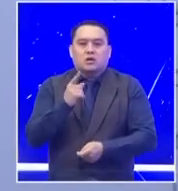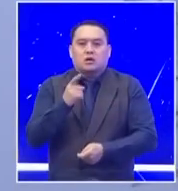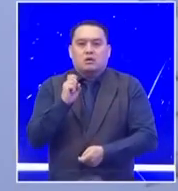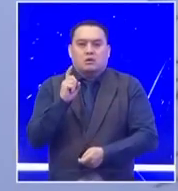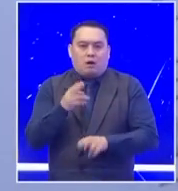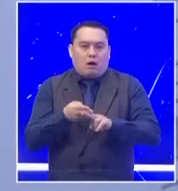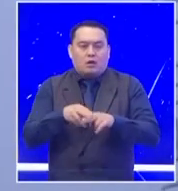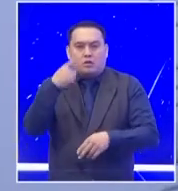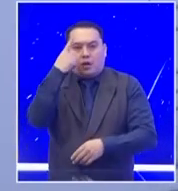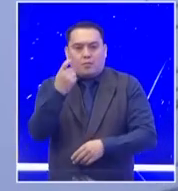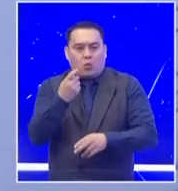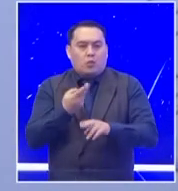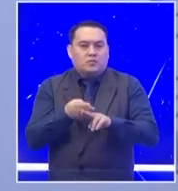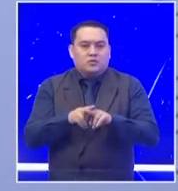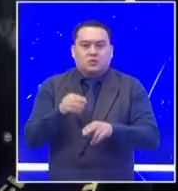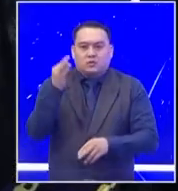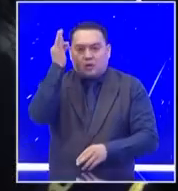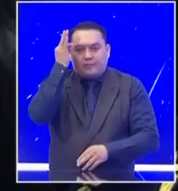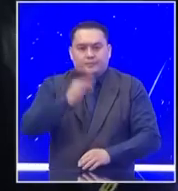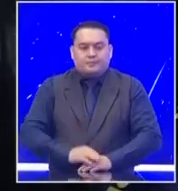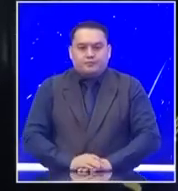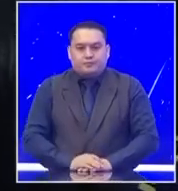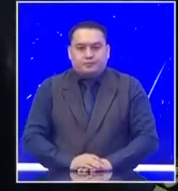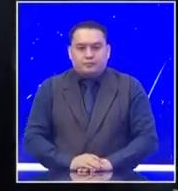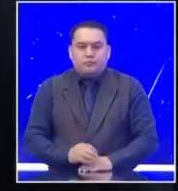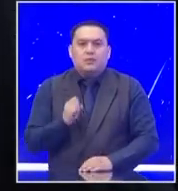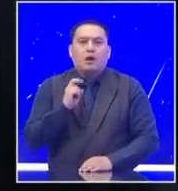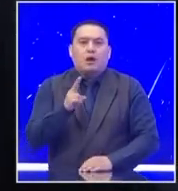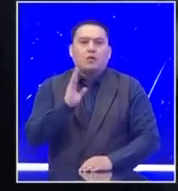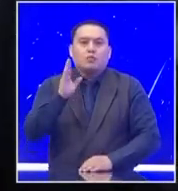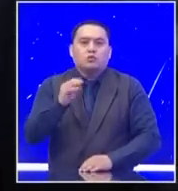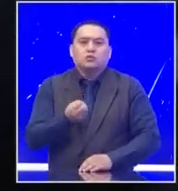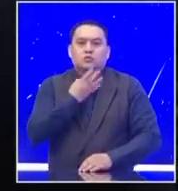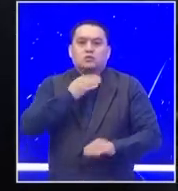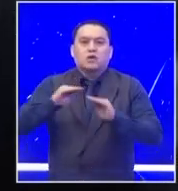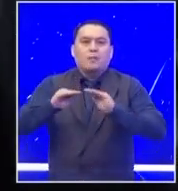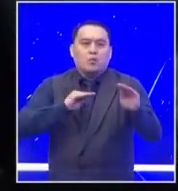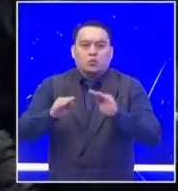Баталов напомнил руководству Талдыкургана. Как будет благоустройство туда вписываться?